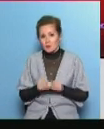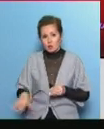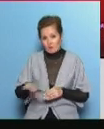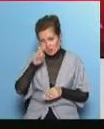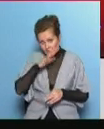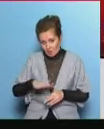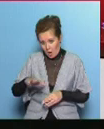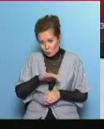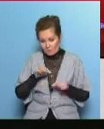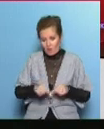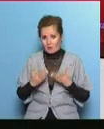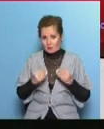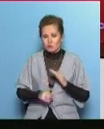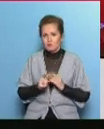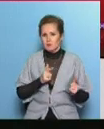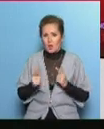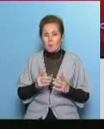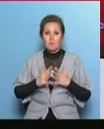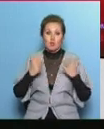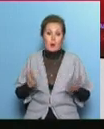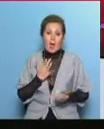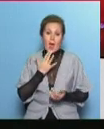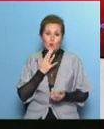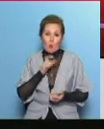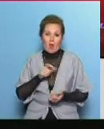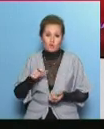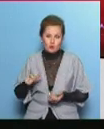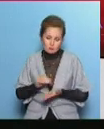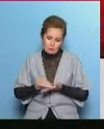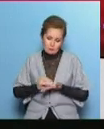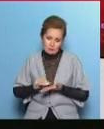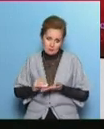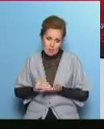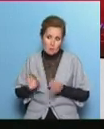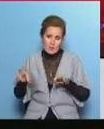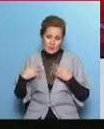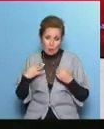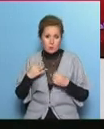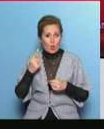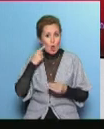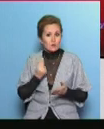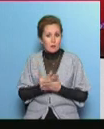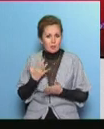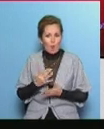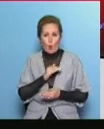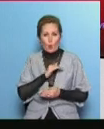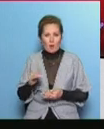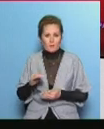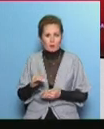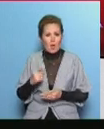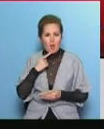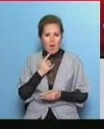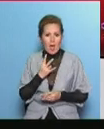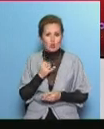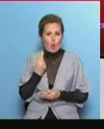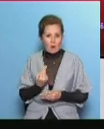эти дни начинает подготовку к большому этнографическому диктанту. Он позволит оценить уровень этнографической грамотности людей и их знания